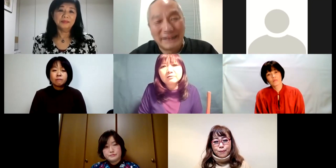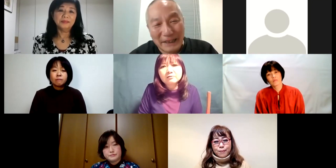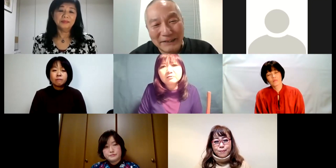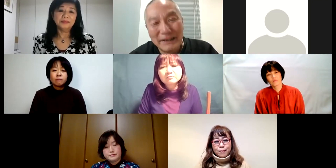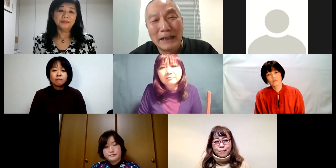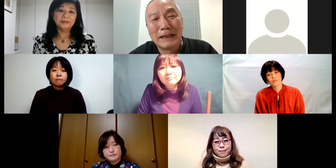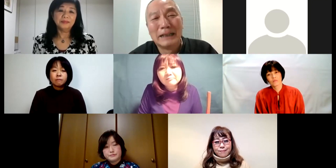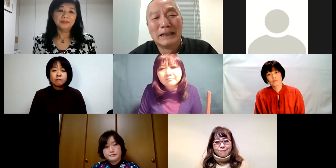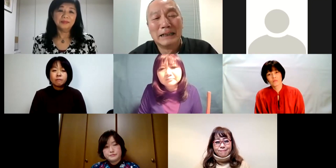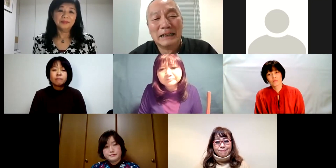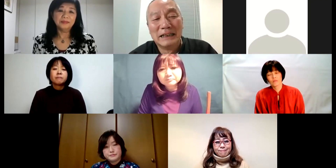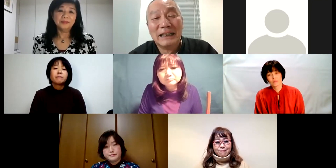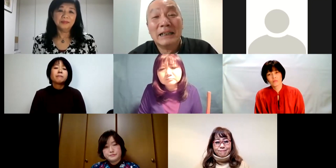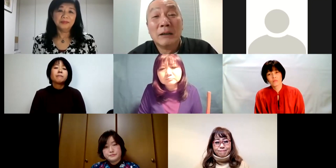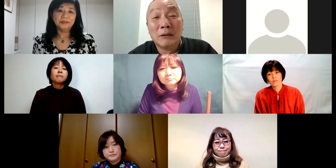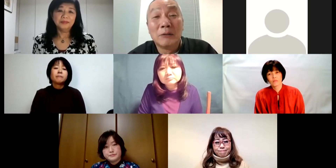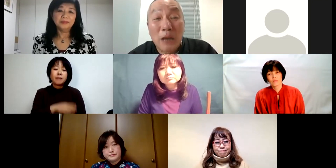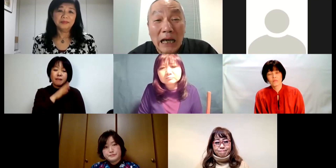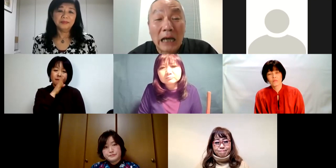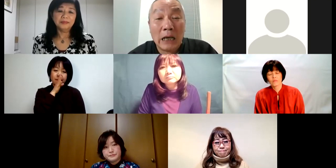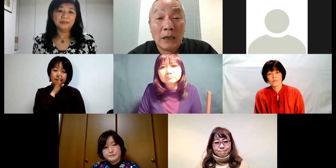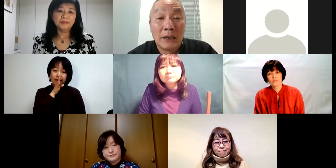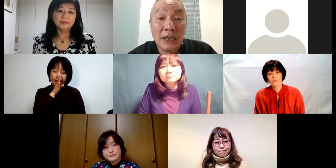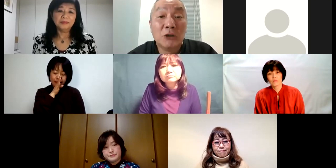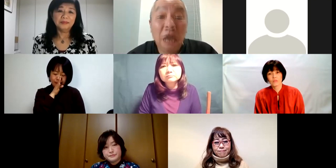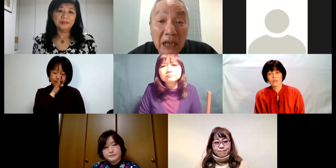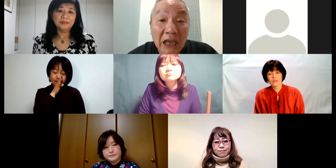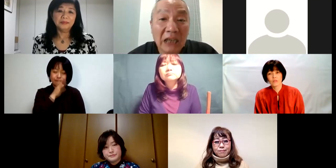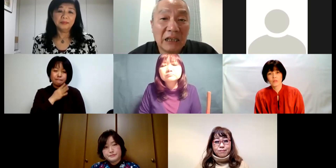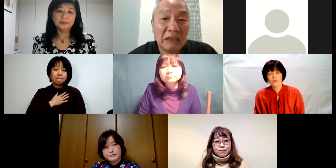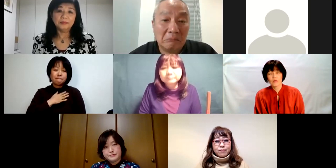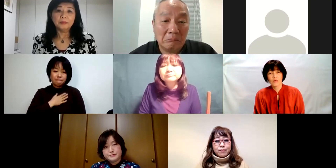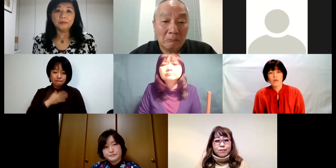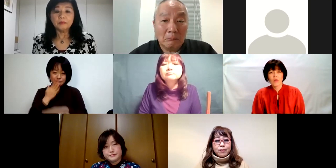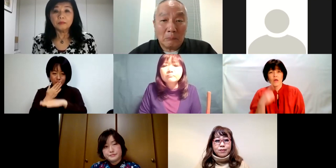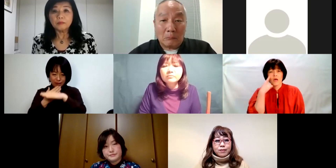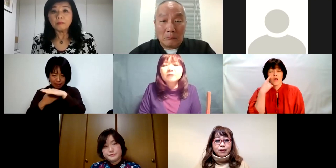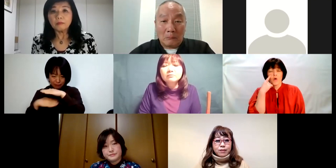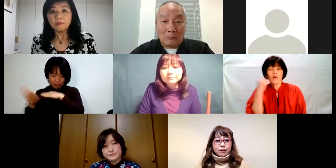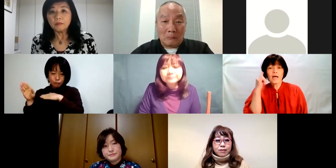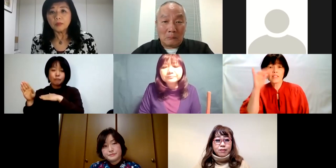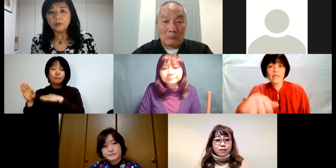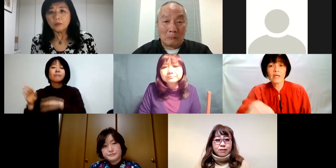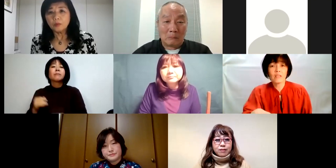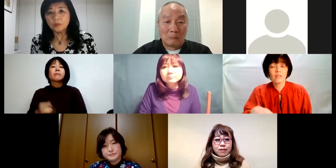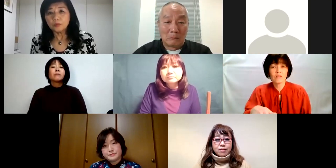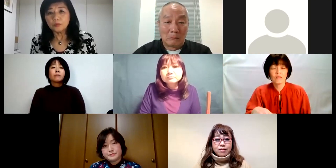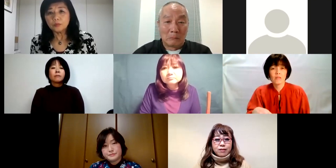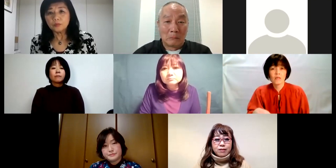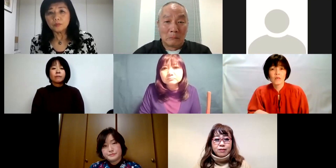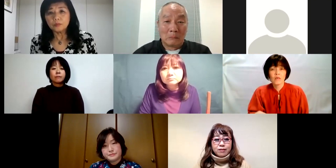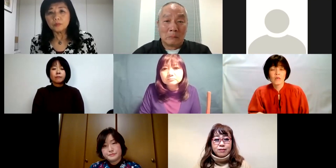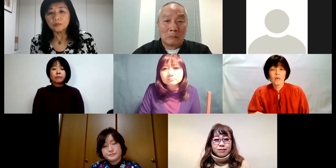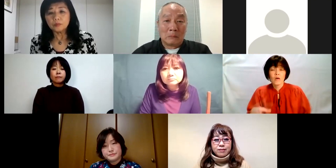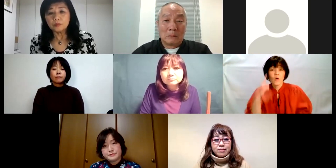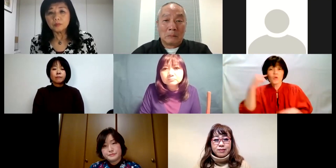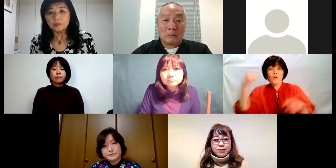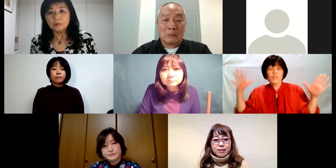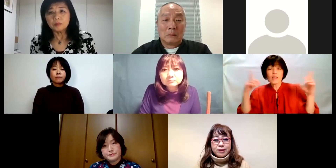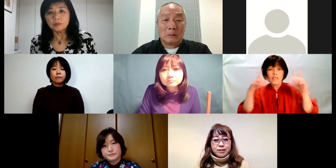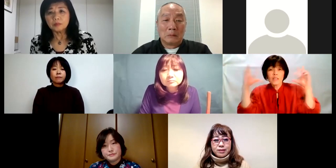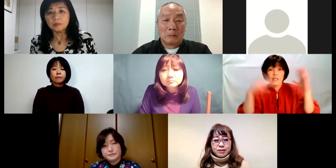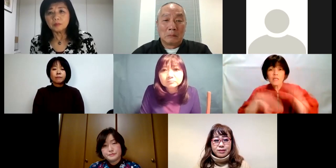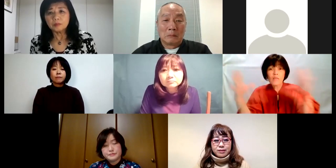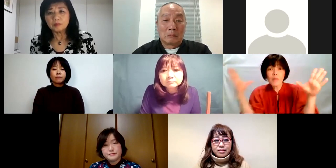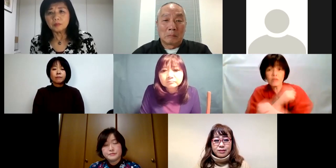まったくや。ほな、行くで。 お母ちゃん、お